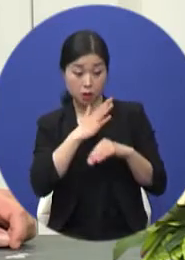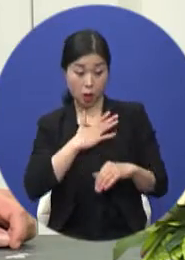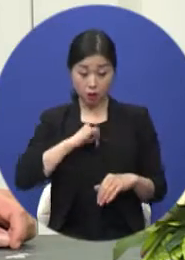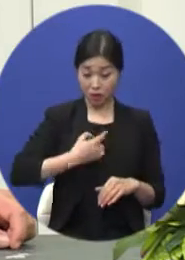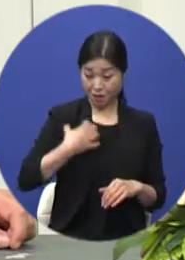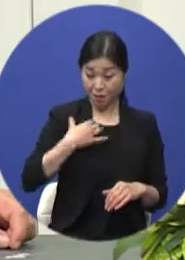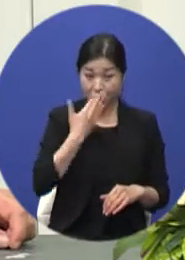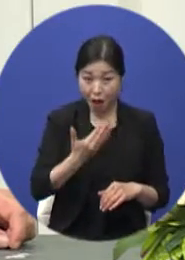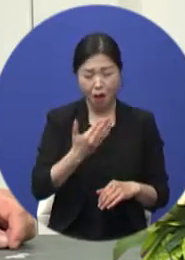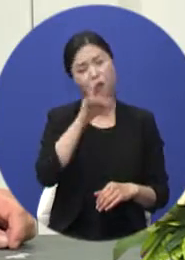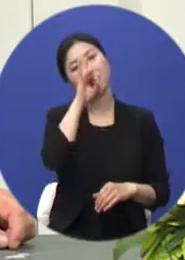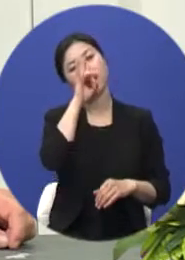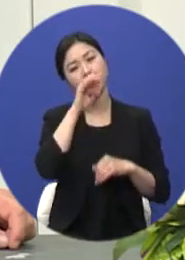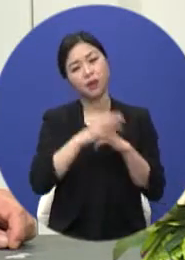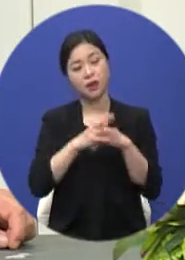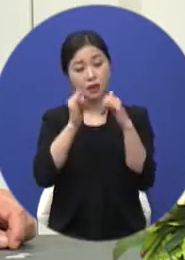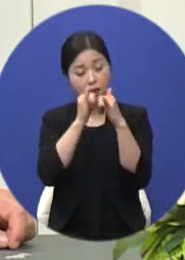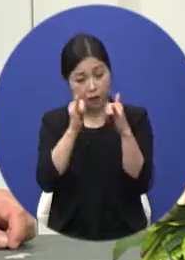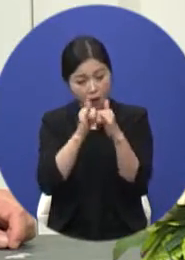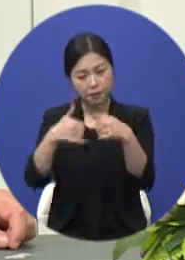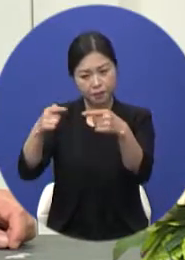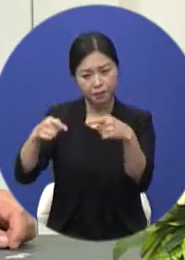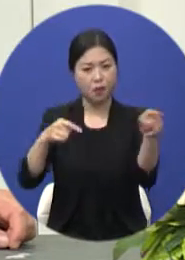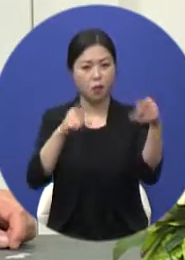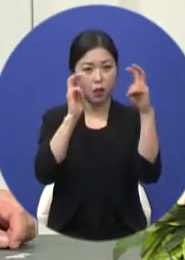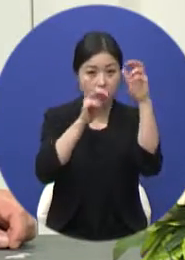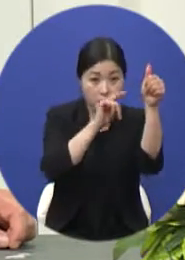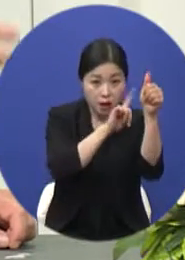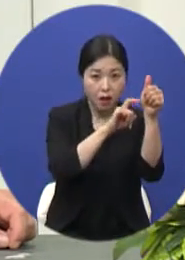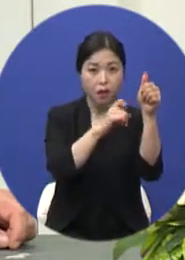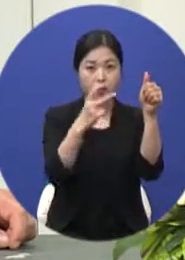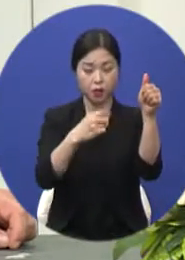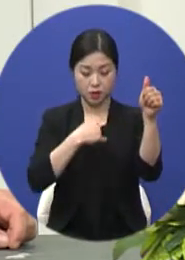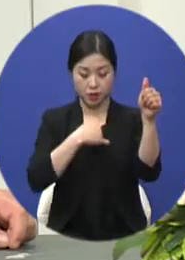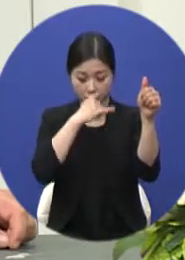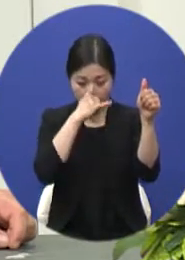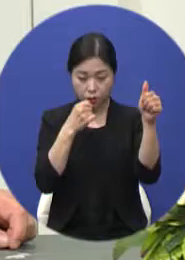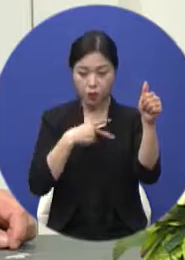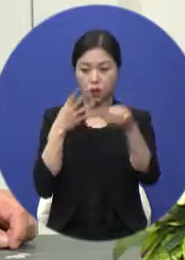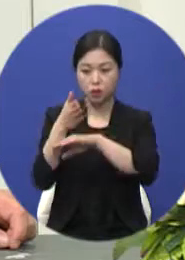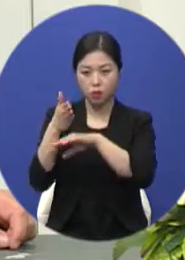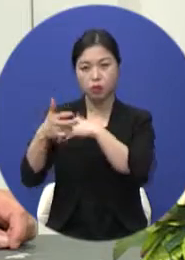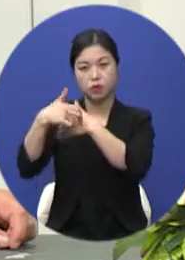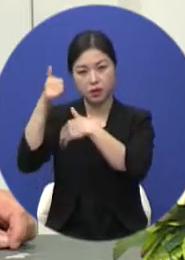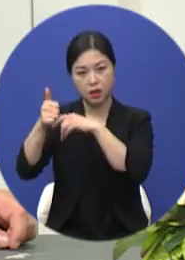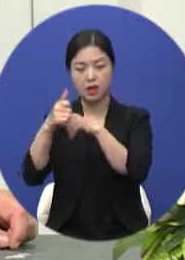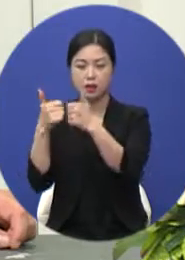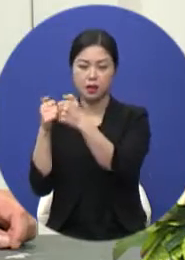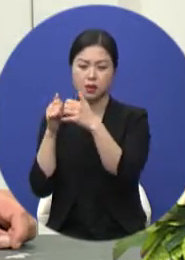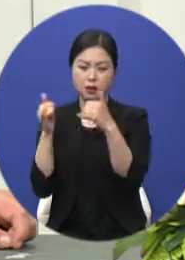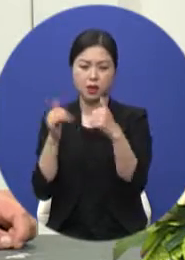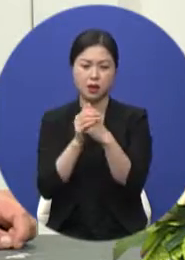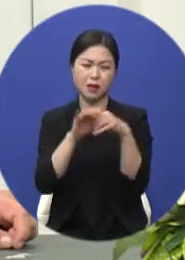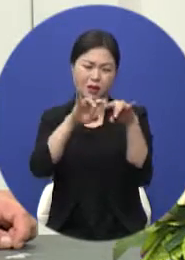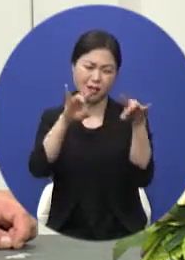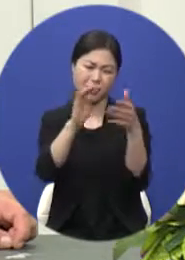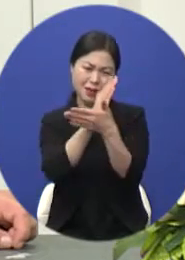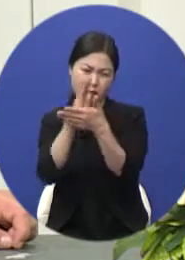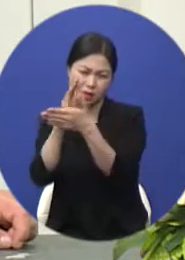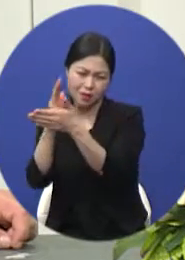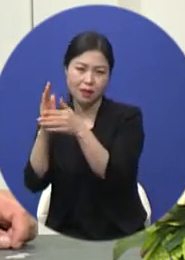거죠. 같이 하는 거예요. 방송사 우리 회장님, 사장님 계시고 저 있고 우리 전문가들 계시고 상담가들 계시고 다 나눠먹는